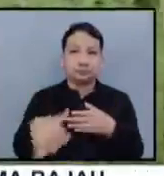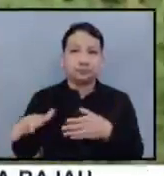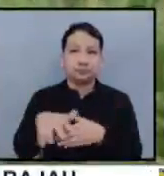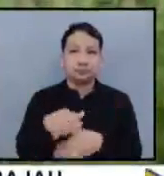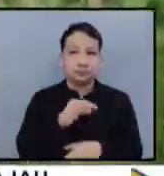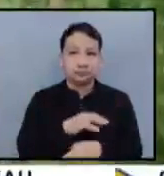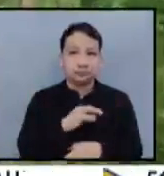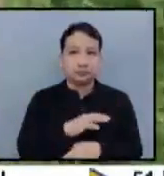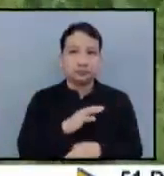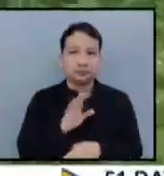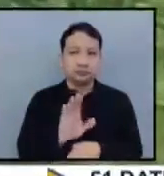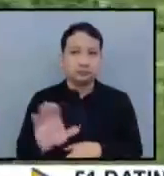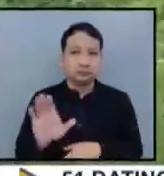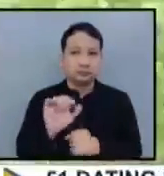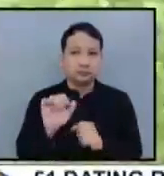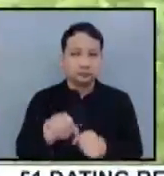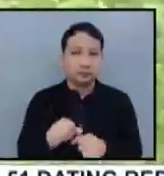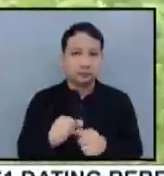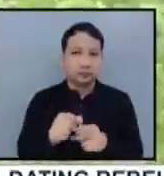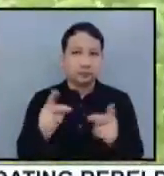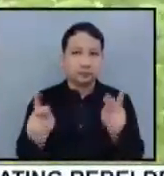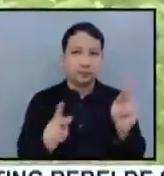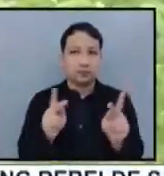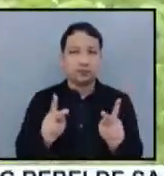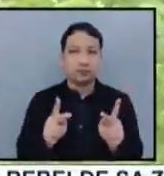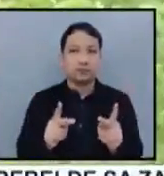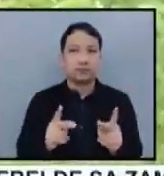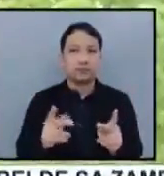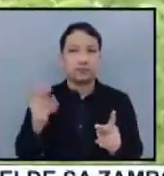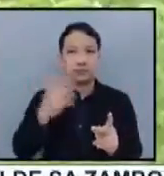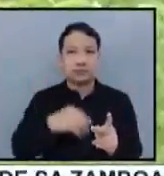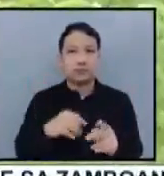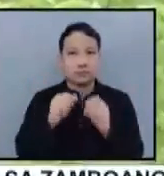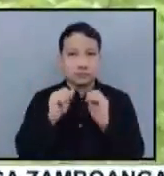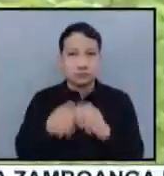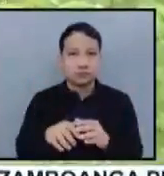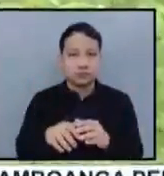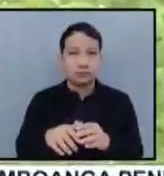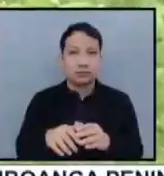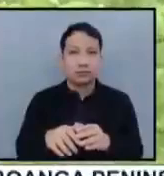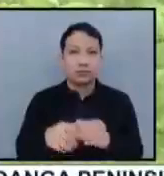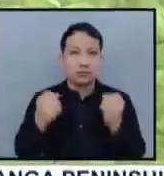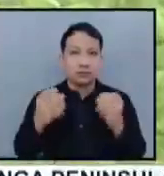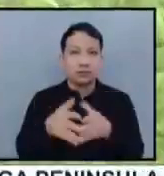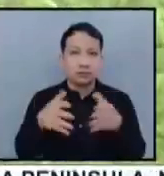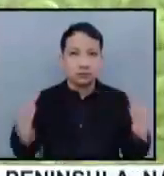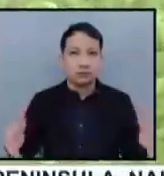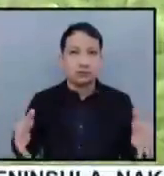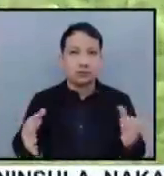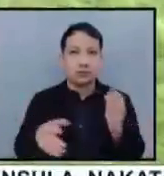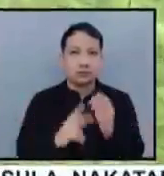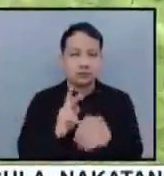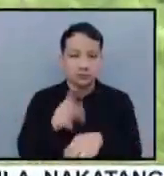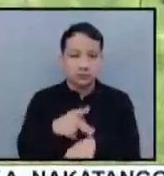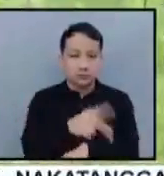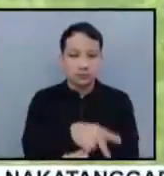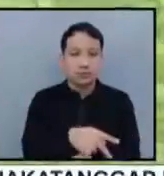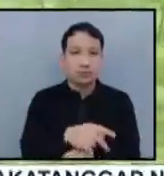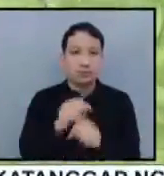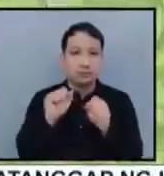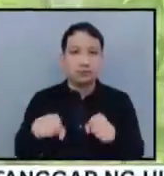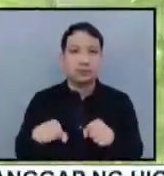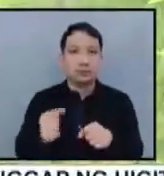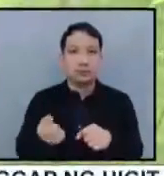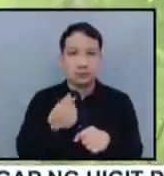publiko bukod sa may magandang market. Nabiyayaan ang ating bansa ng napakaraming mga halamang gamot na malaki ang tulong pagdating sa